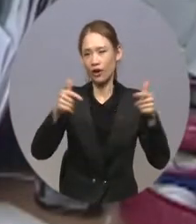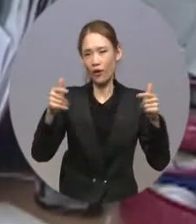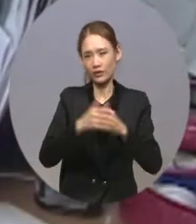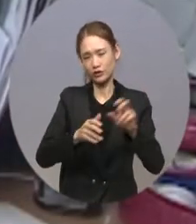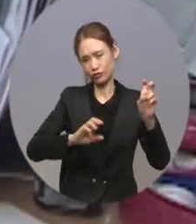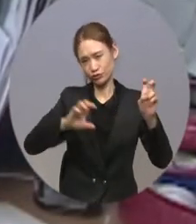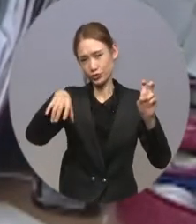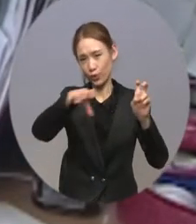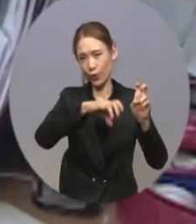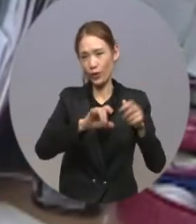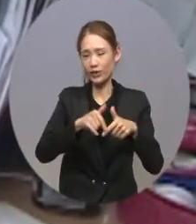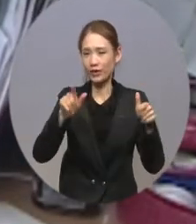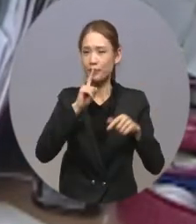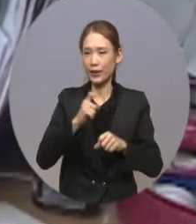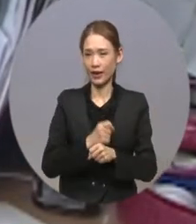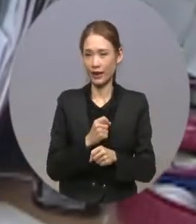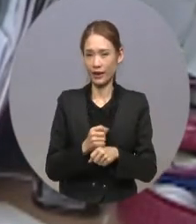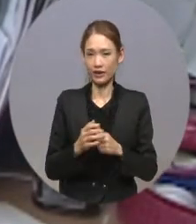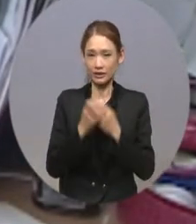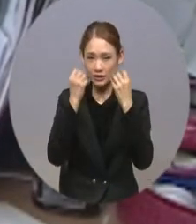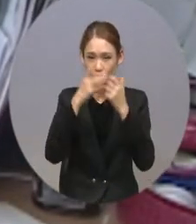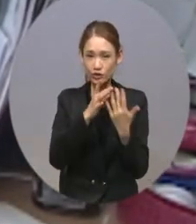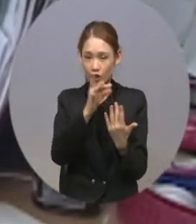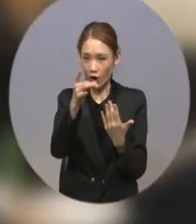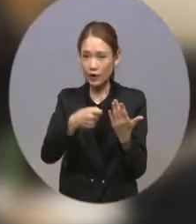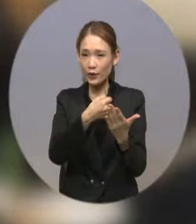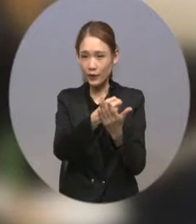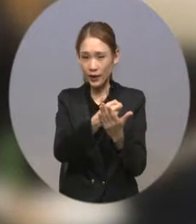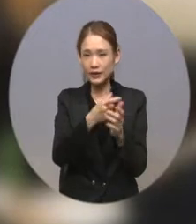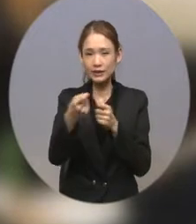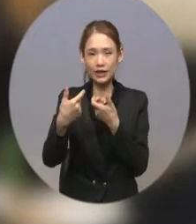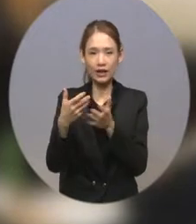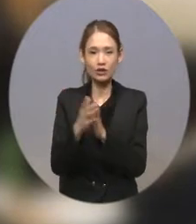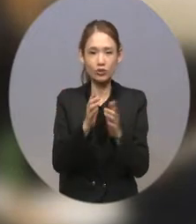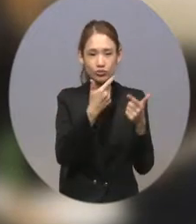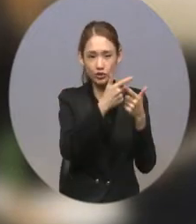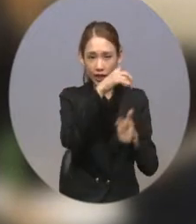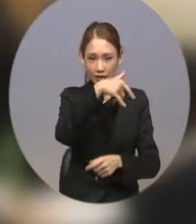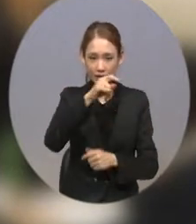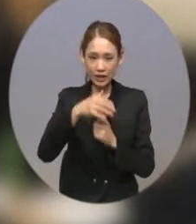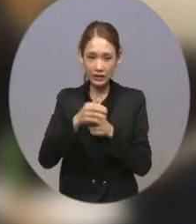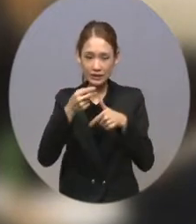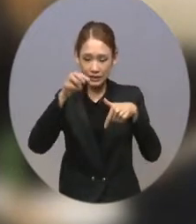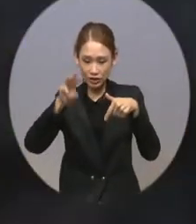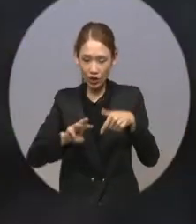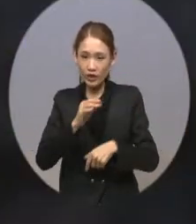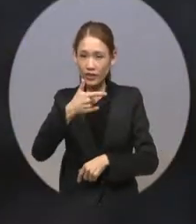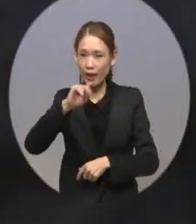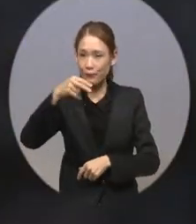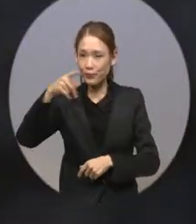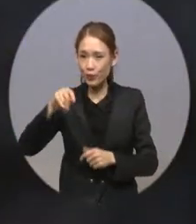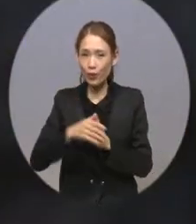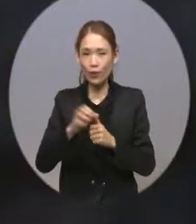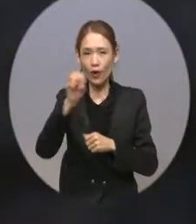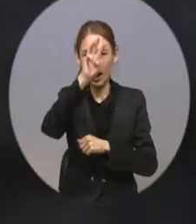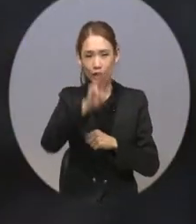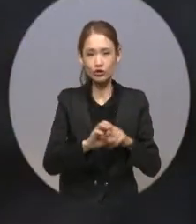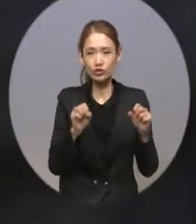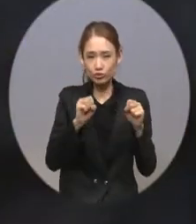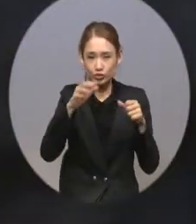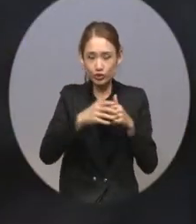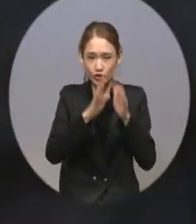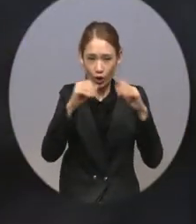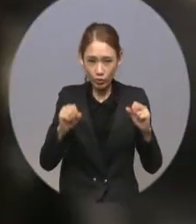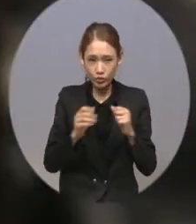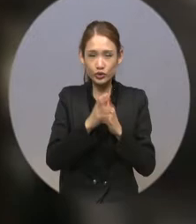24일 밝혔습니다. 신규 선정된 지자체는 부산 기장군, 인천 남동구, 광주 북구, 전북